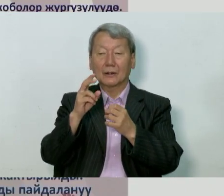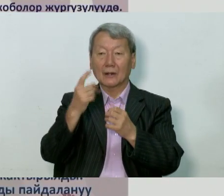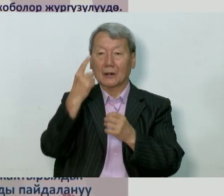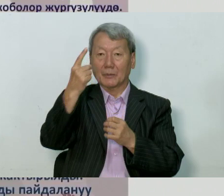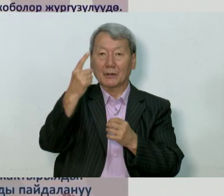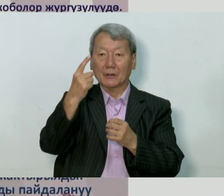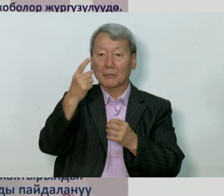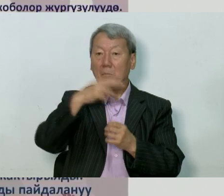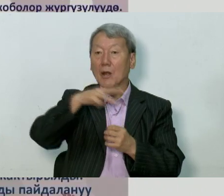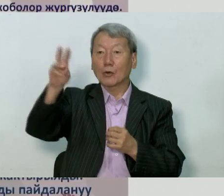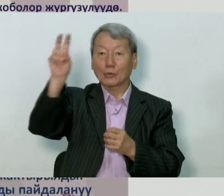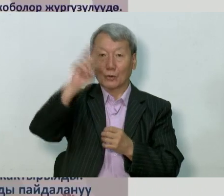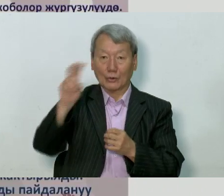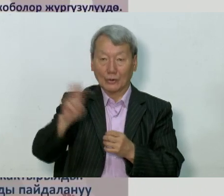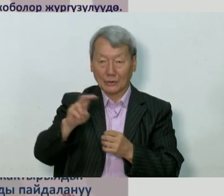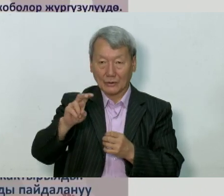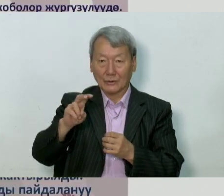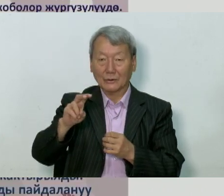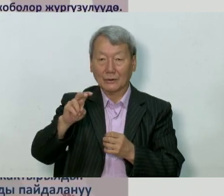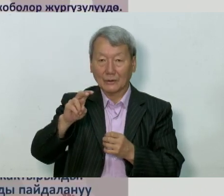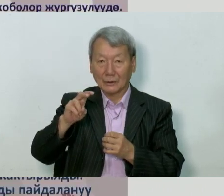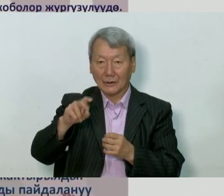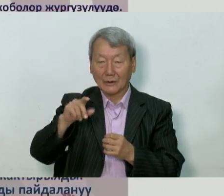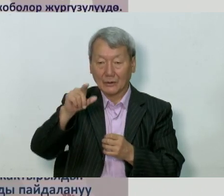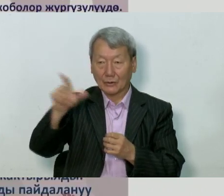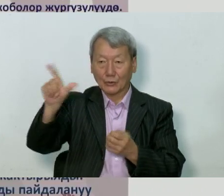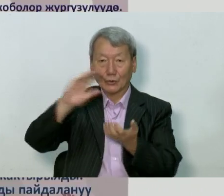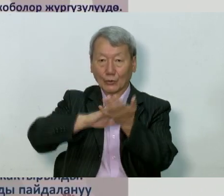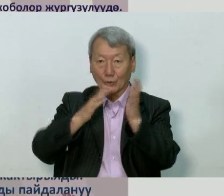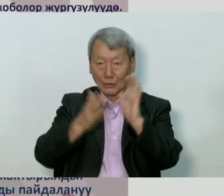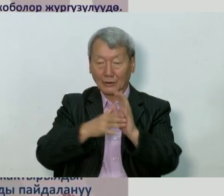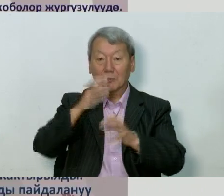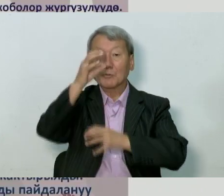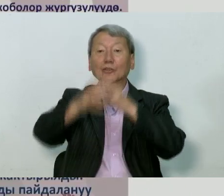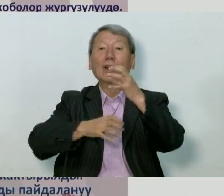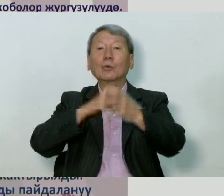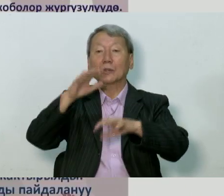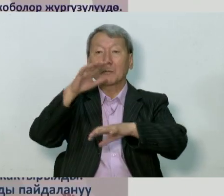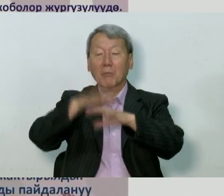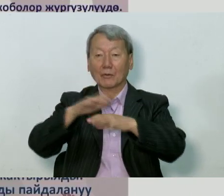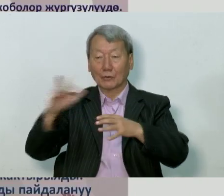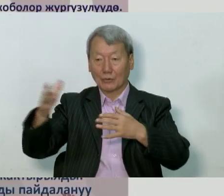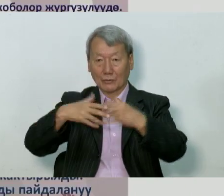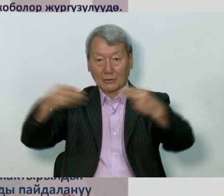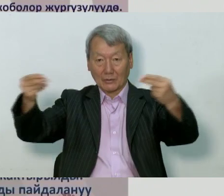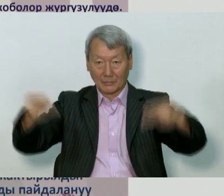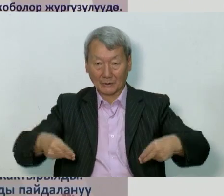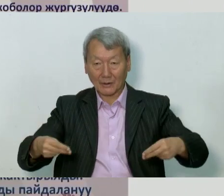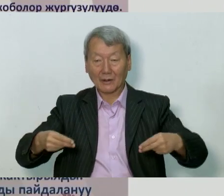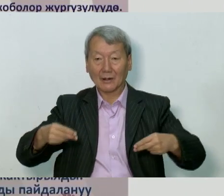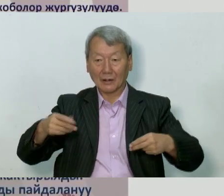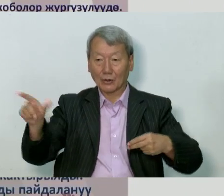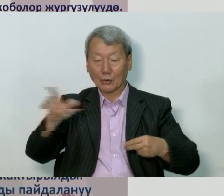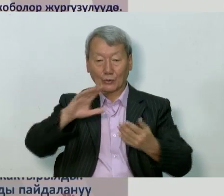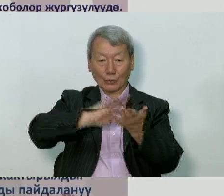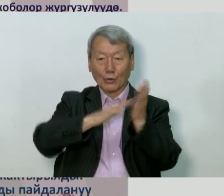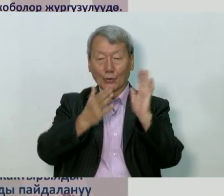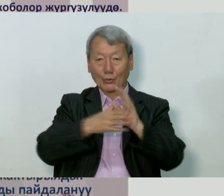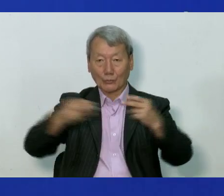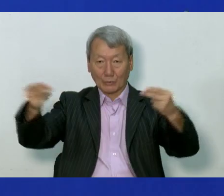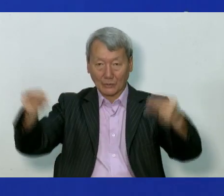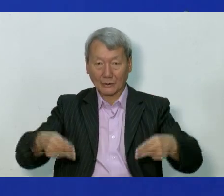12,1 миллион АКШ доллары суммасына макулдашып дүйнөлүк банк тарабынан кол коюлду жана